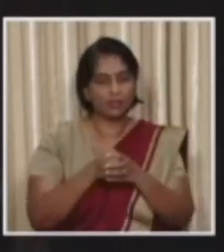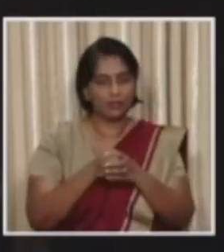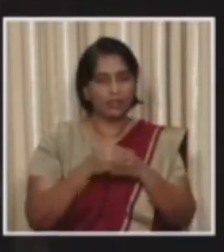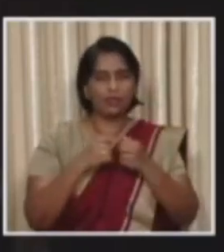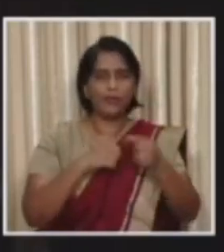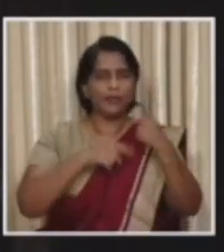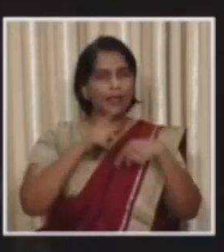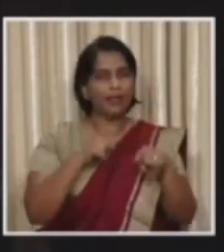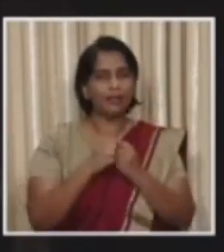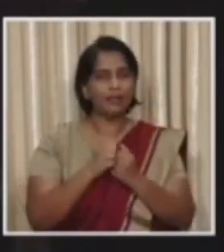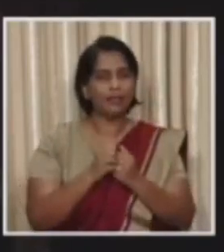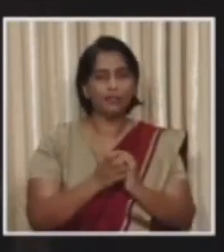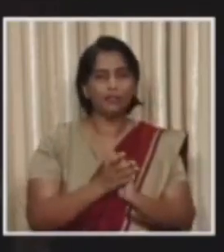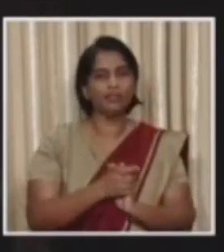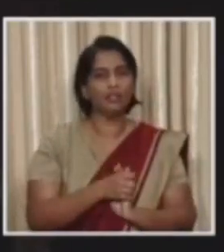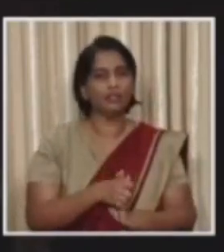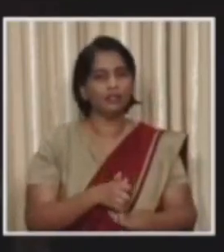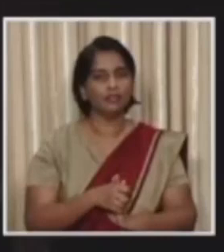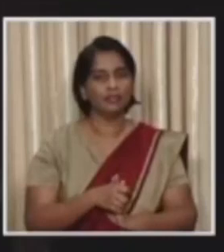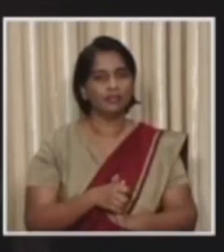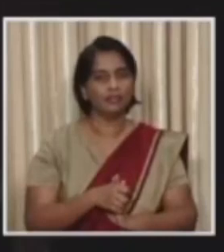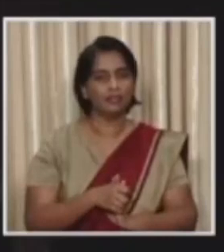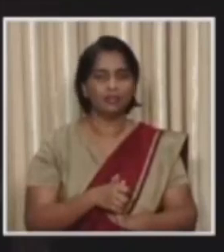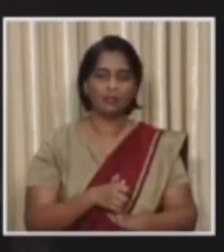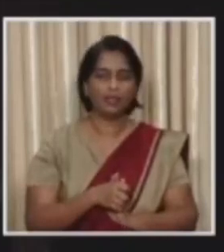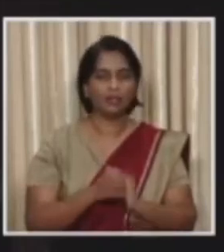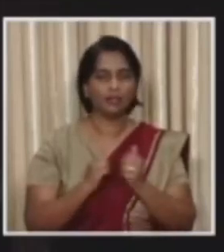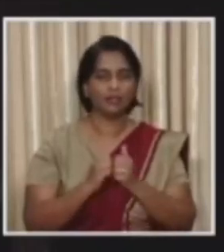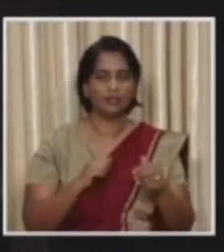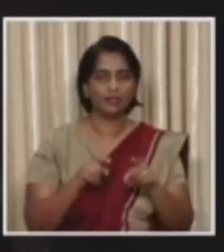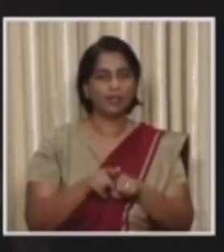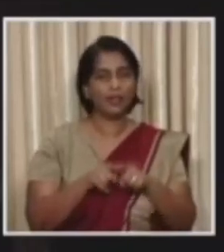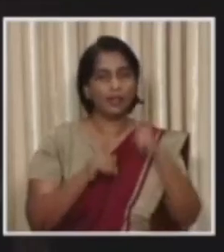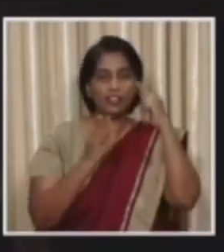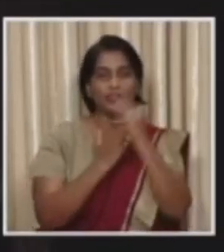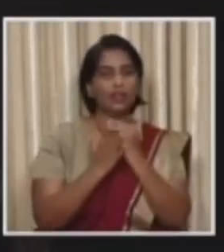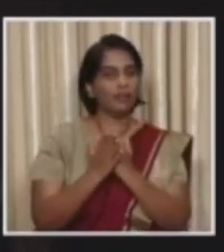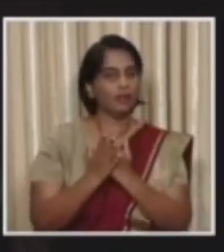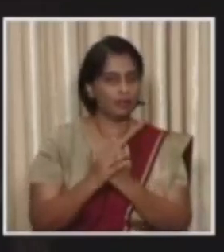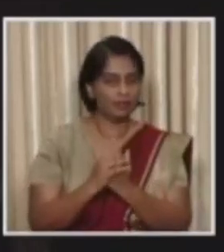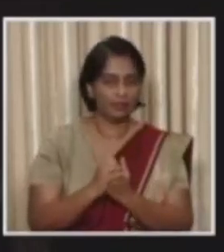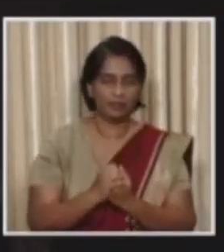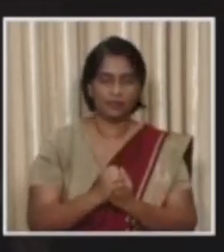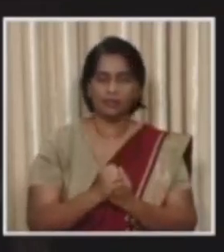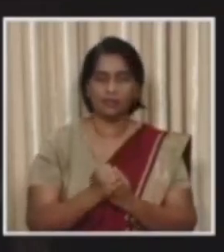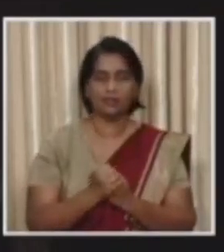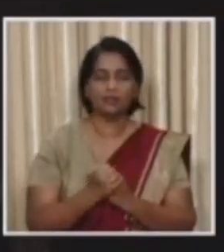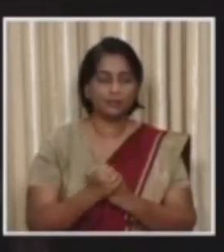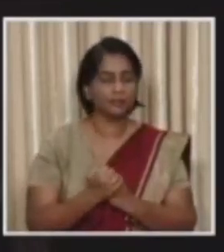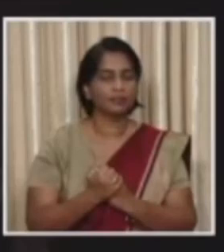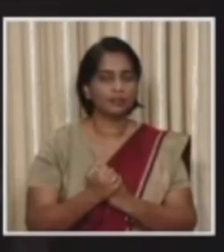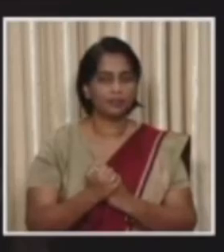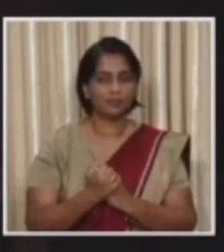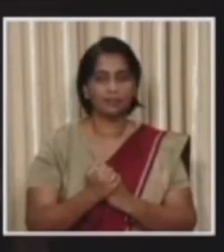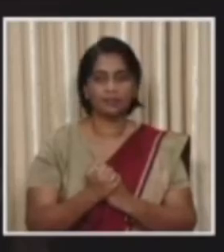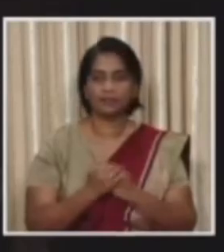making juggernaut promises which are not realistic. Therefore, මෙන්න මේ ආකාරයට පොරොන්දු දී ඡන්දය උදුරා